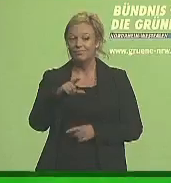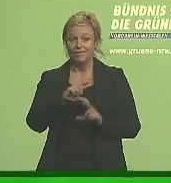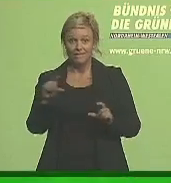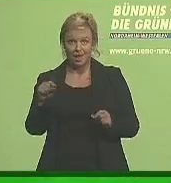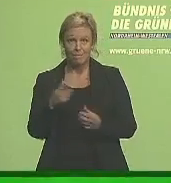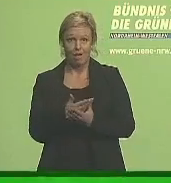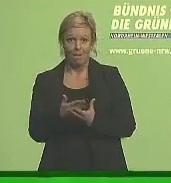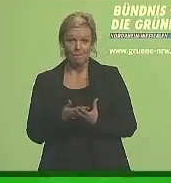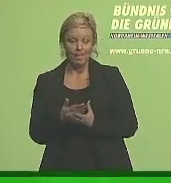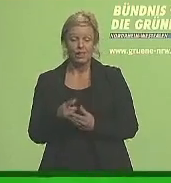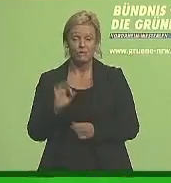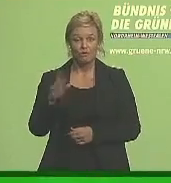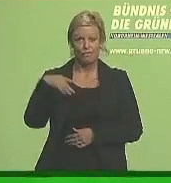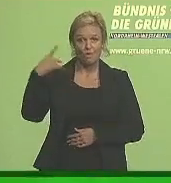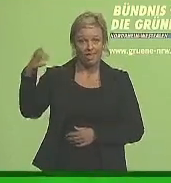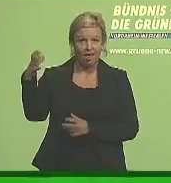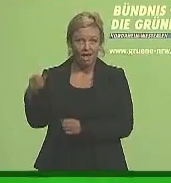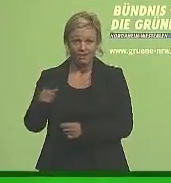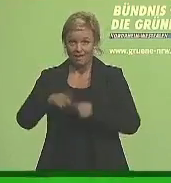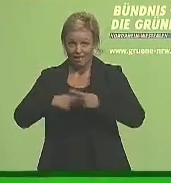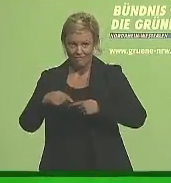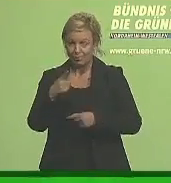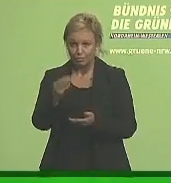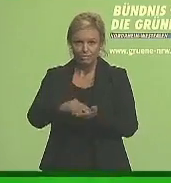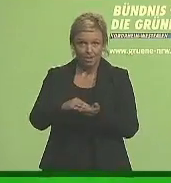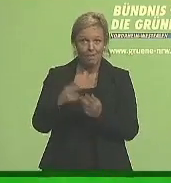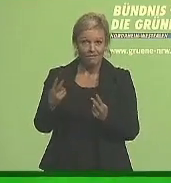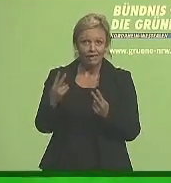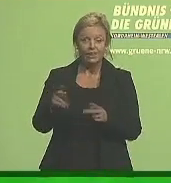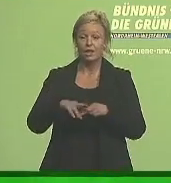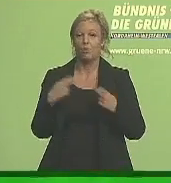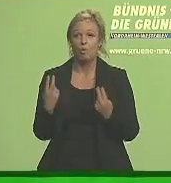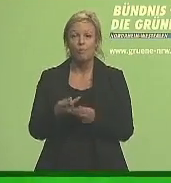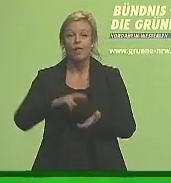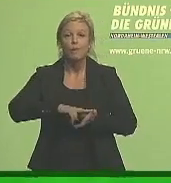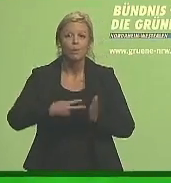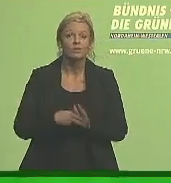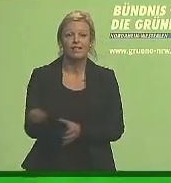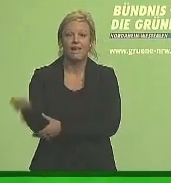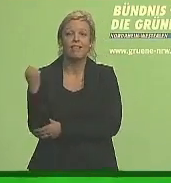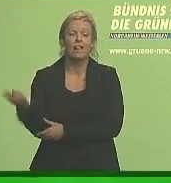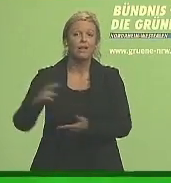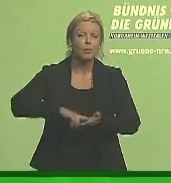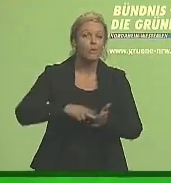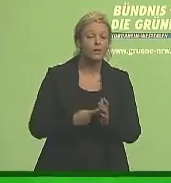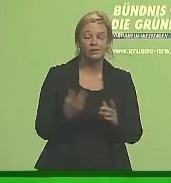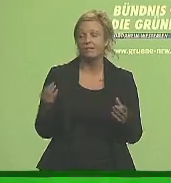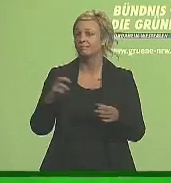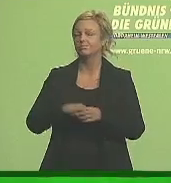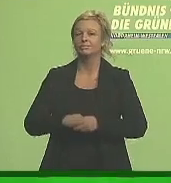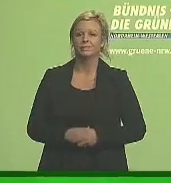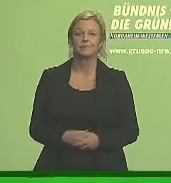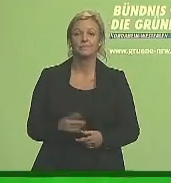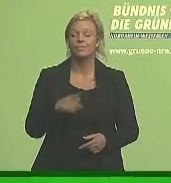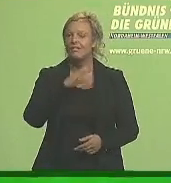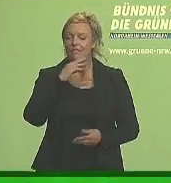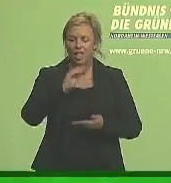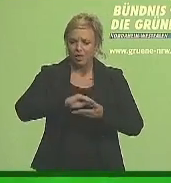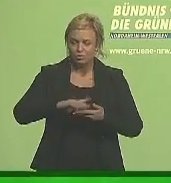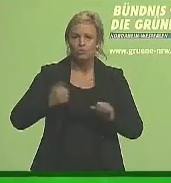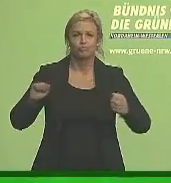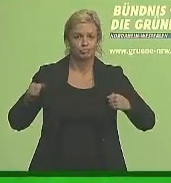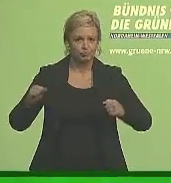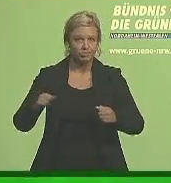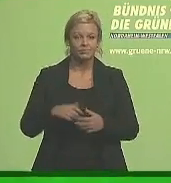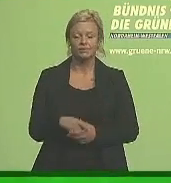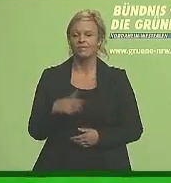Entwicklung auch immer mit dabei sind, wenn es um Umweltpolitik, um Energiepolitik geht. Und ganz viele Schulen sind da sehr, sehr aktiv. Also lasst